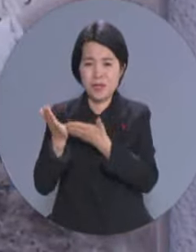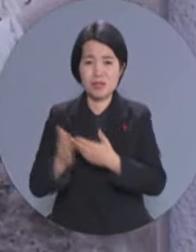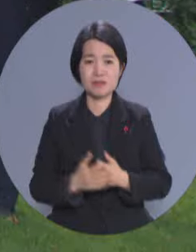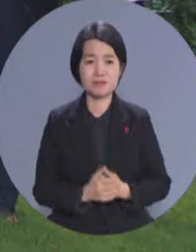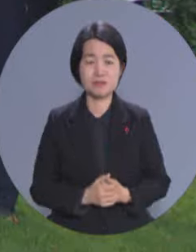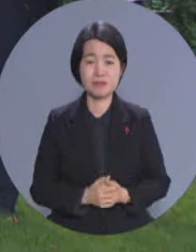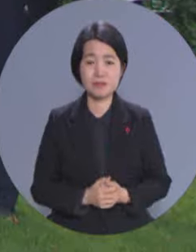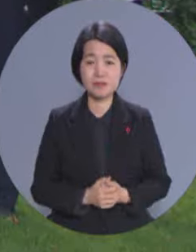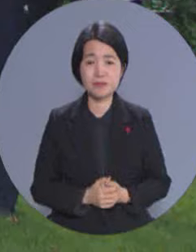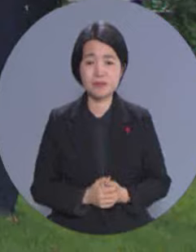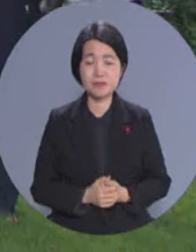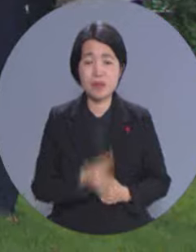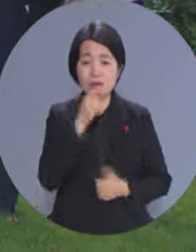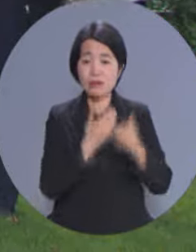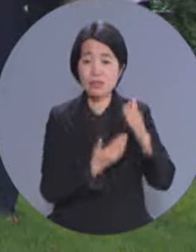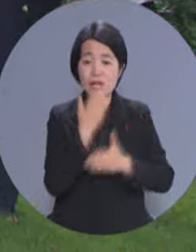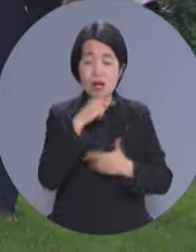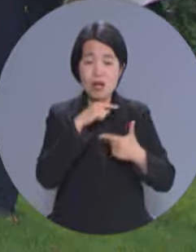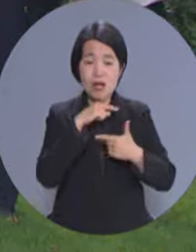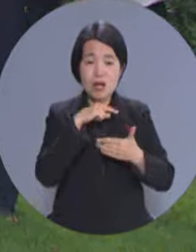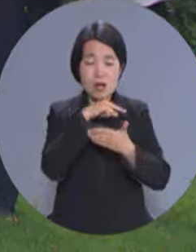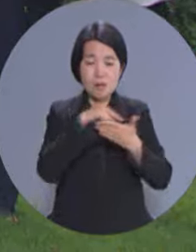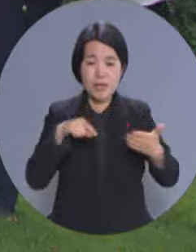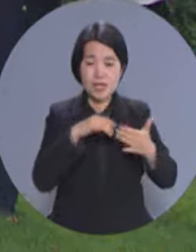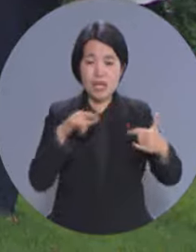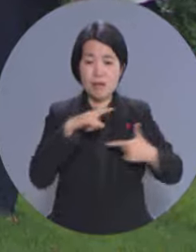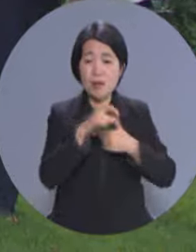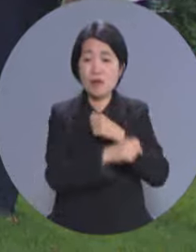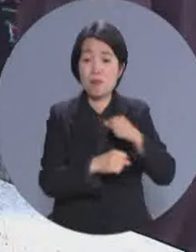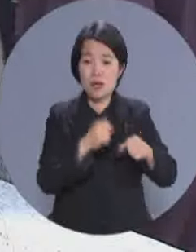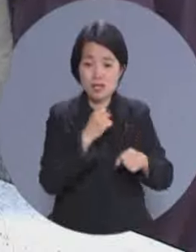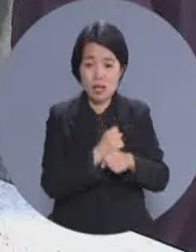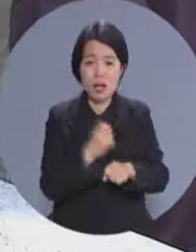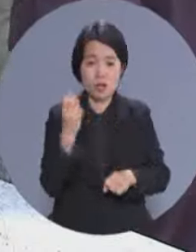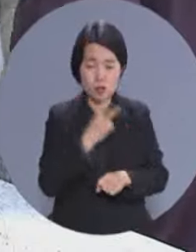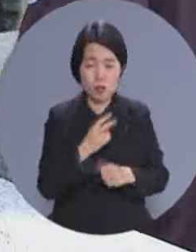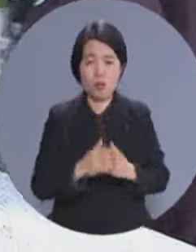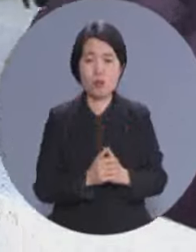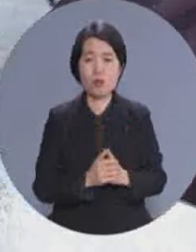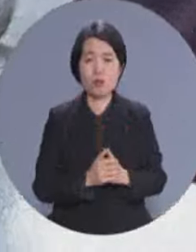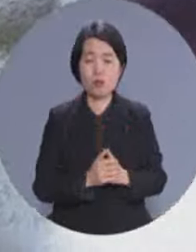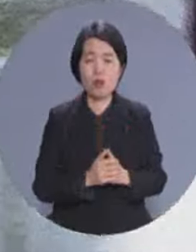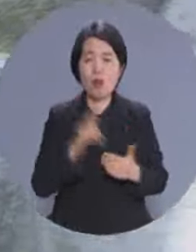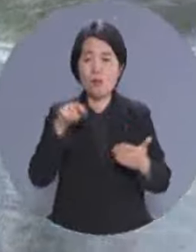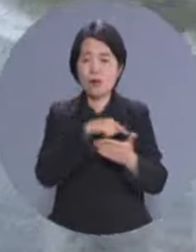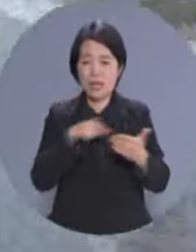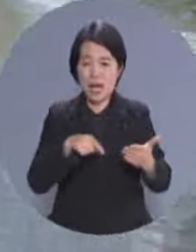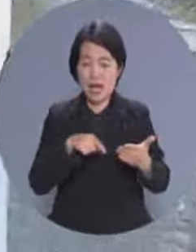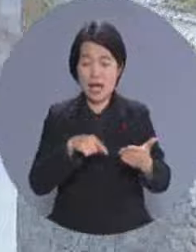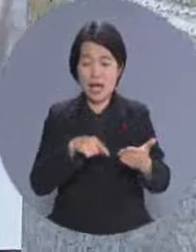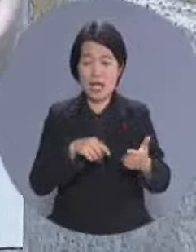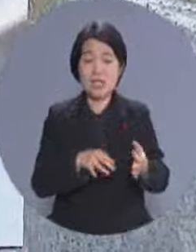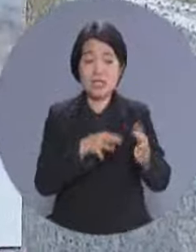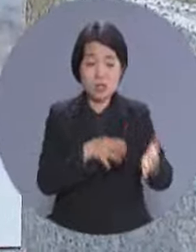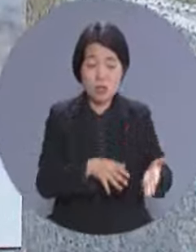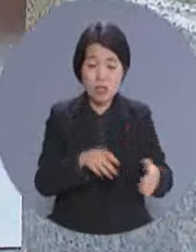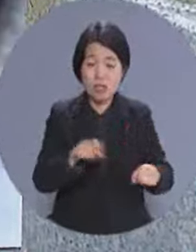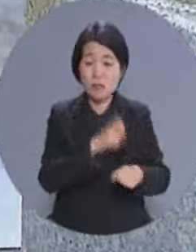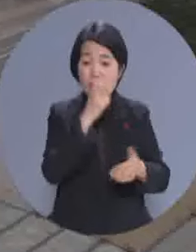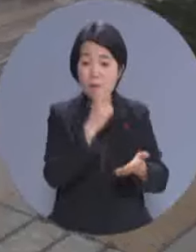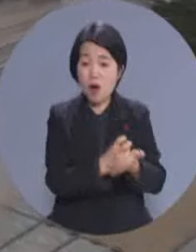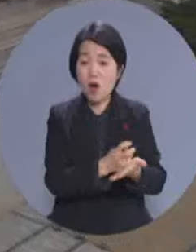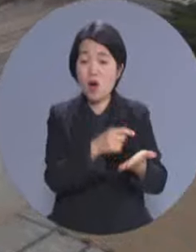하겠습니다. 여순 사건 희생자와 유족들의 명예 회복과 더욱 확장된 보상 지원 등의 근거가 될 특별법